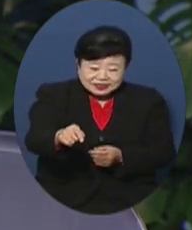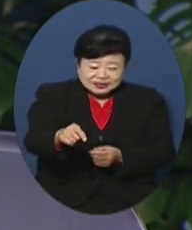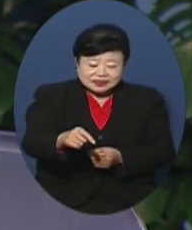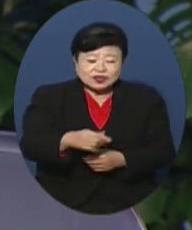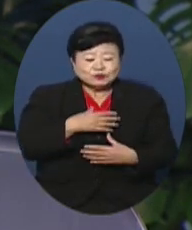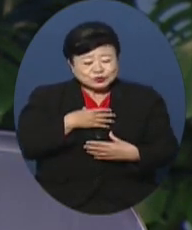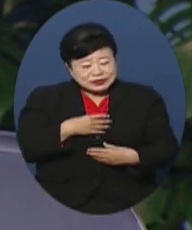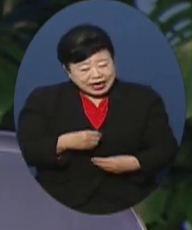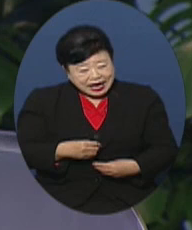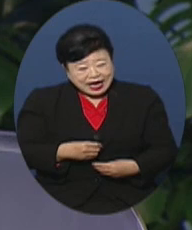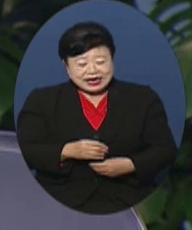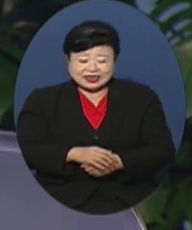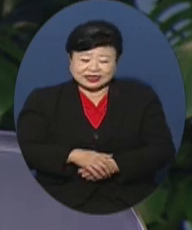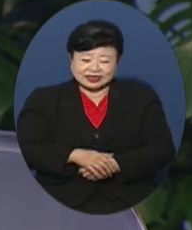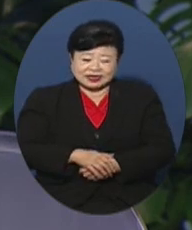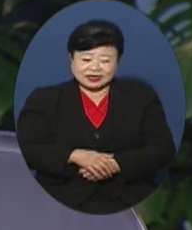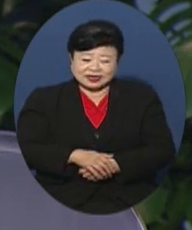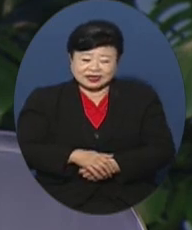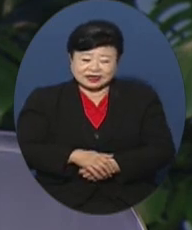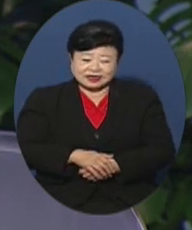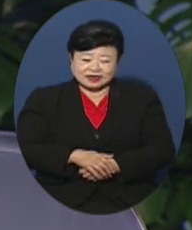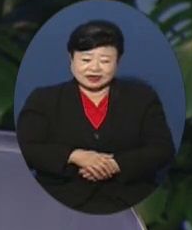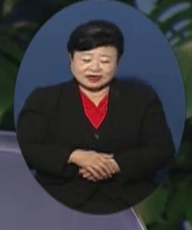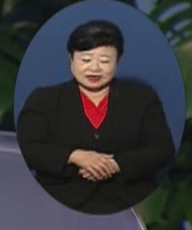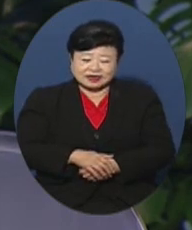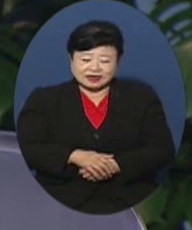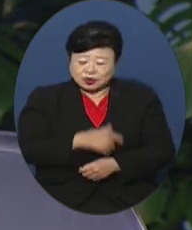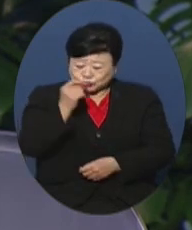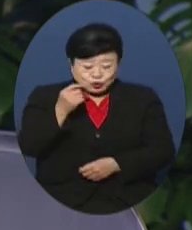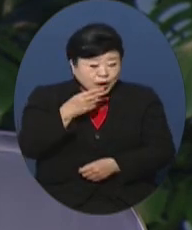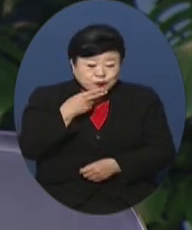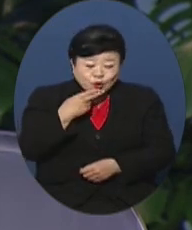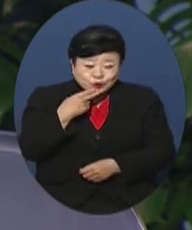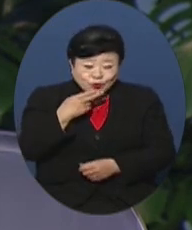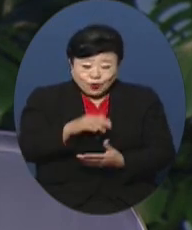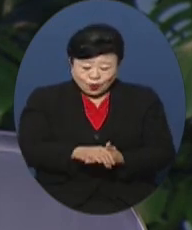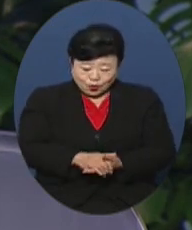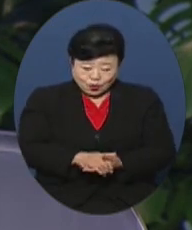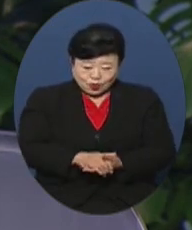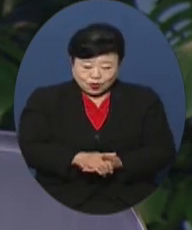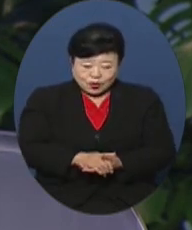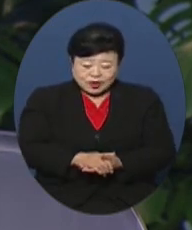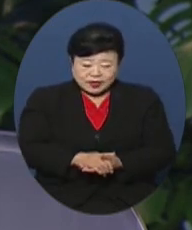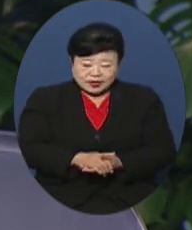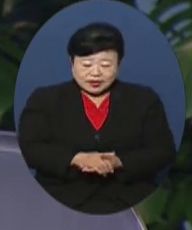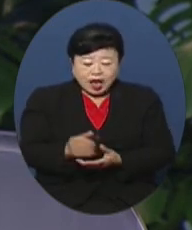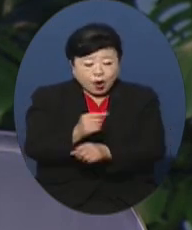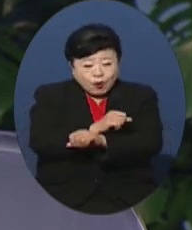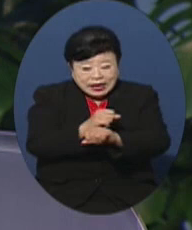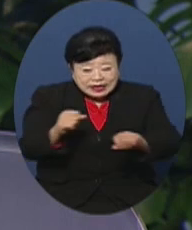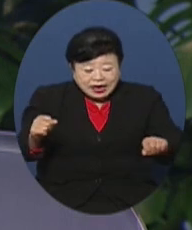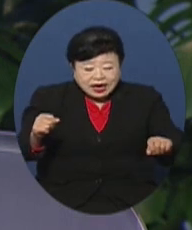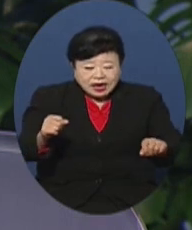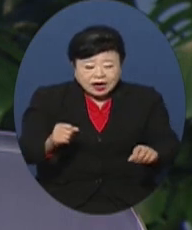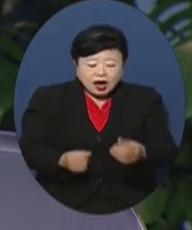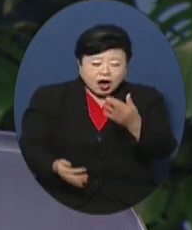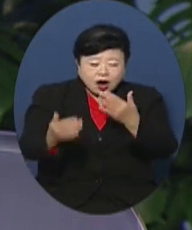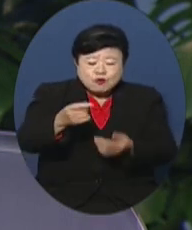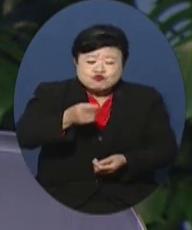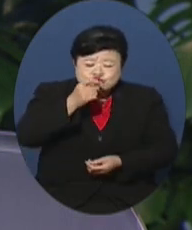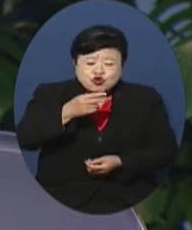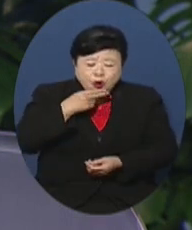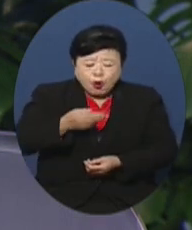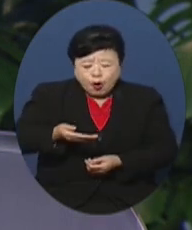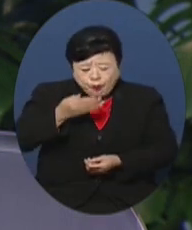무사에 아무런 부족함이 없었습니다. 양 광야는 물도 없고